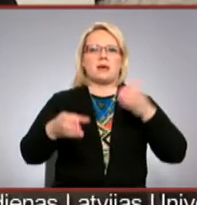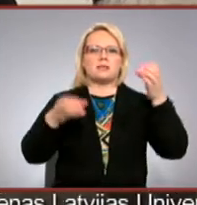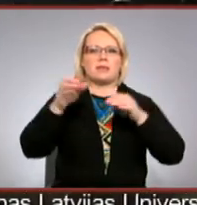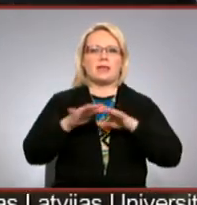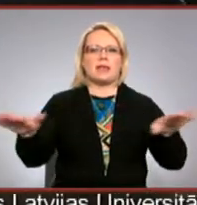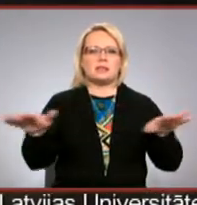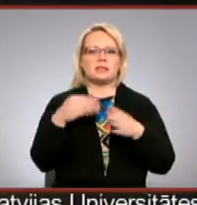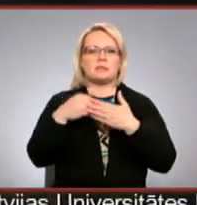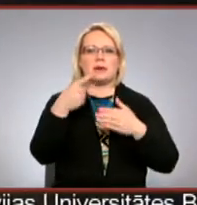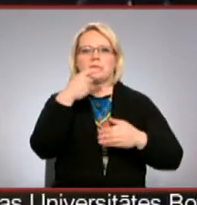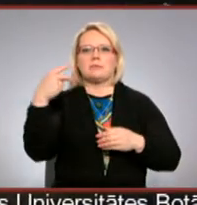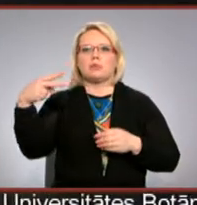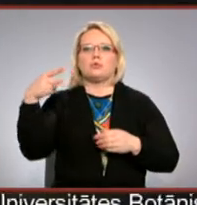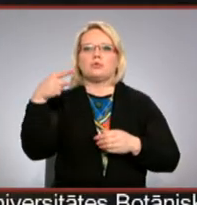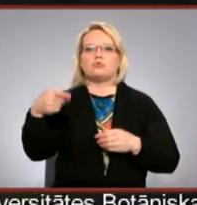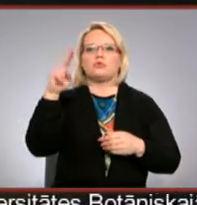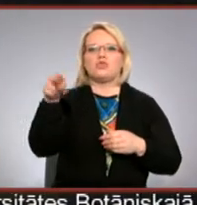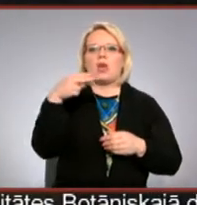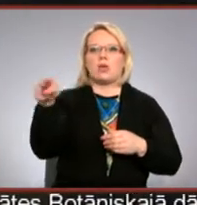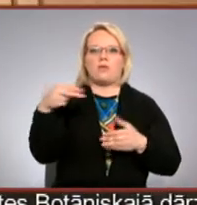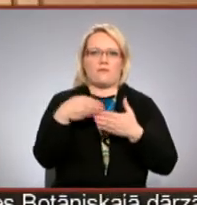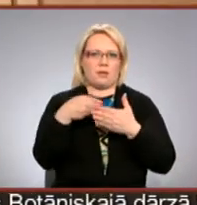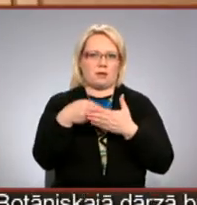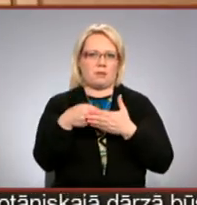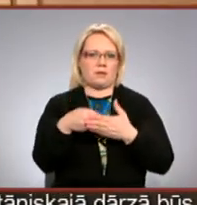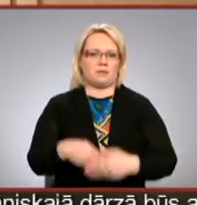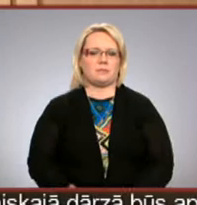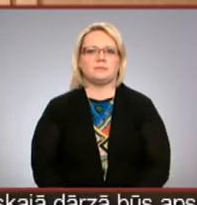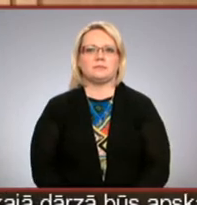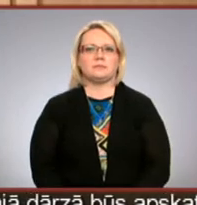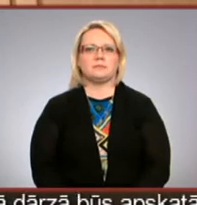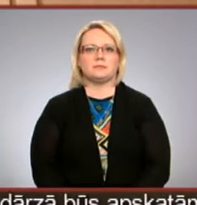izmaksas 120 tūkstošu eiro vērtībā.